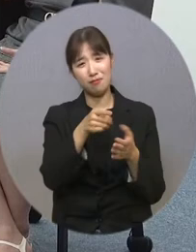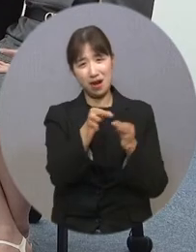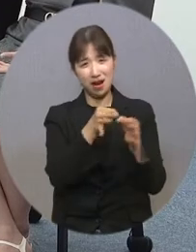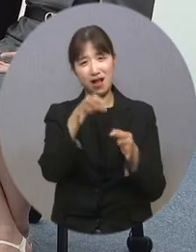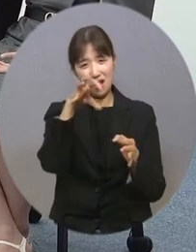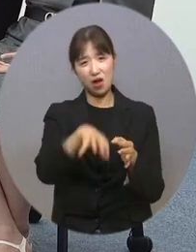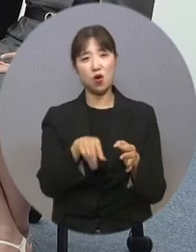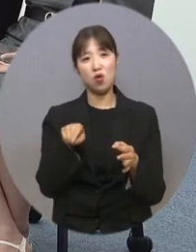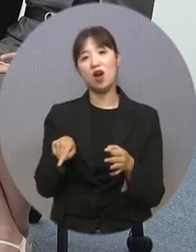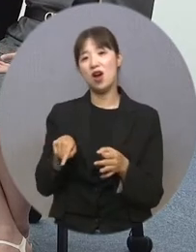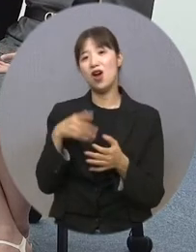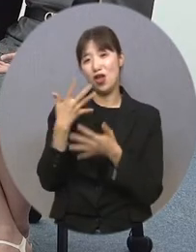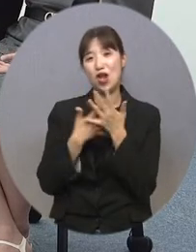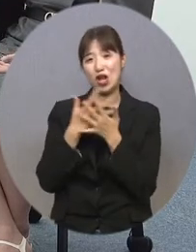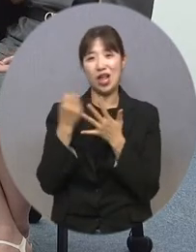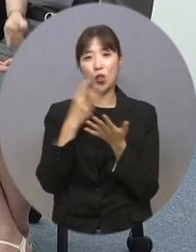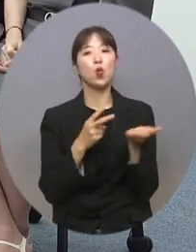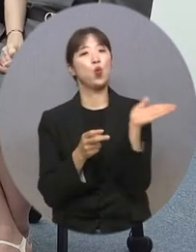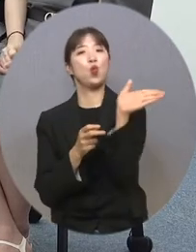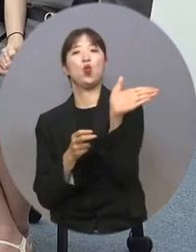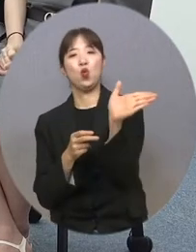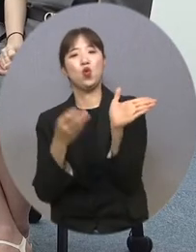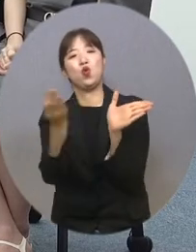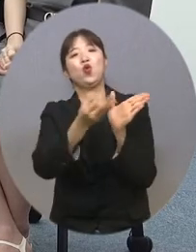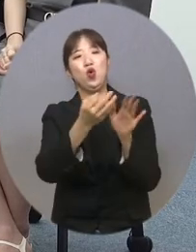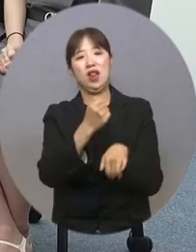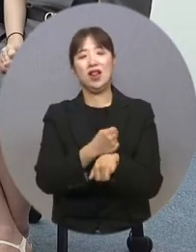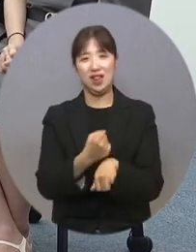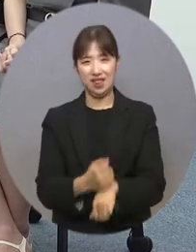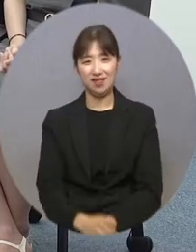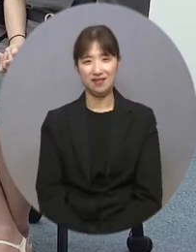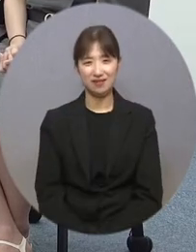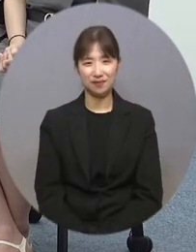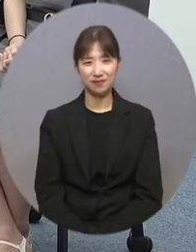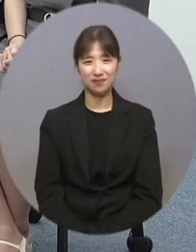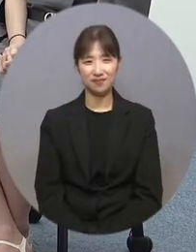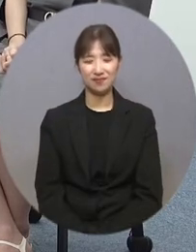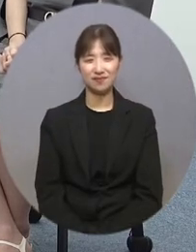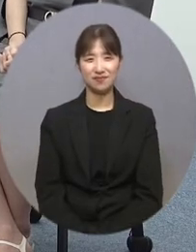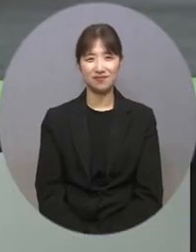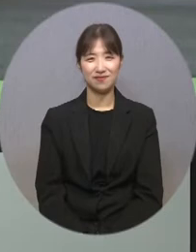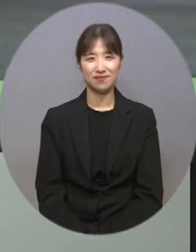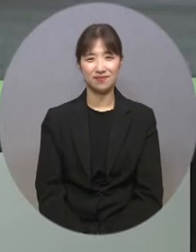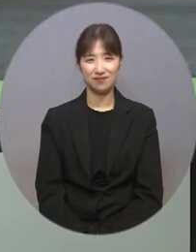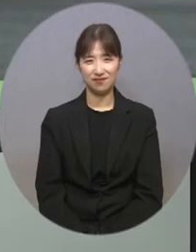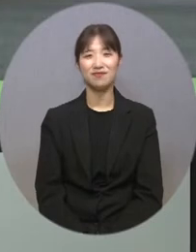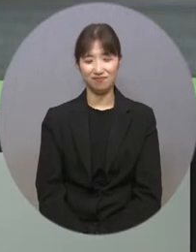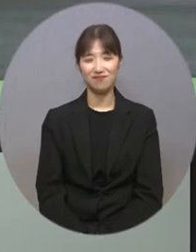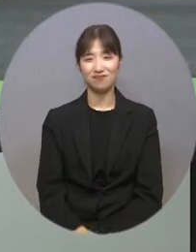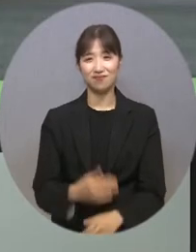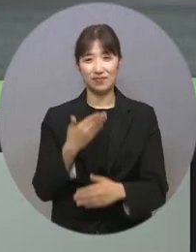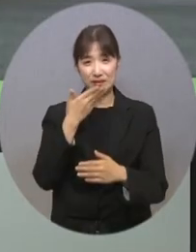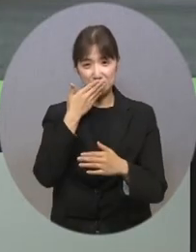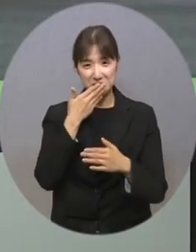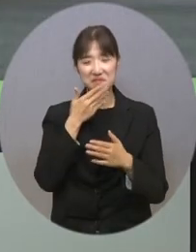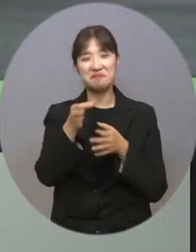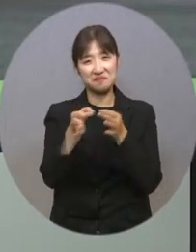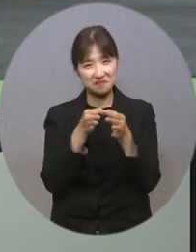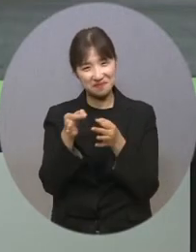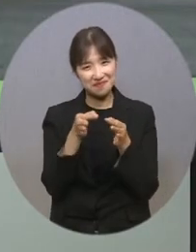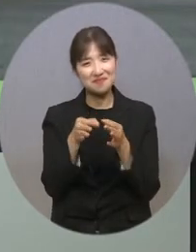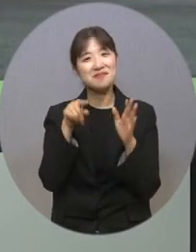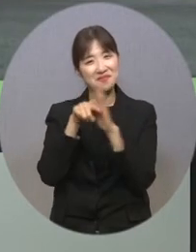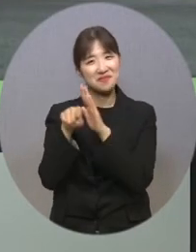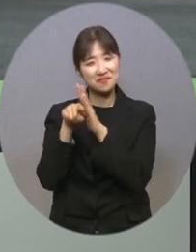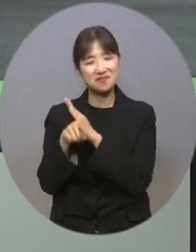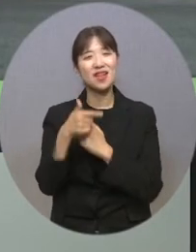소희 이 영상을 또 다시 흔들어 주세요 아 그거 봤어 그래요 우리 식당 이제 식당까지 가봤습니다